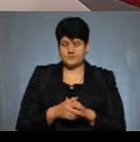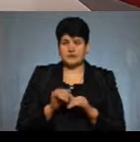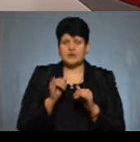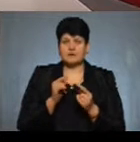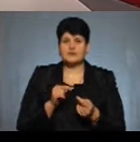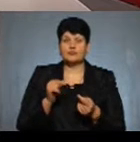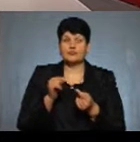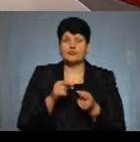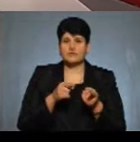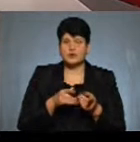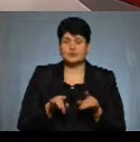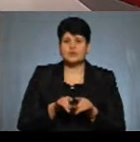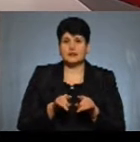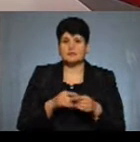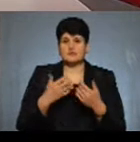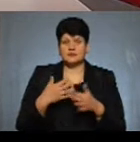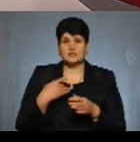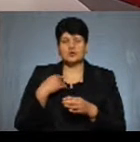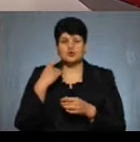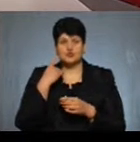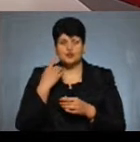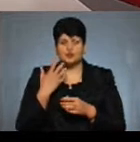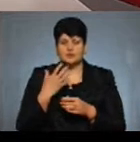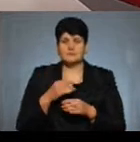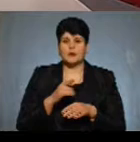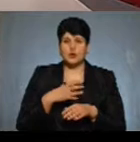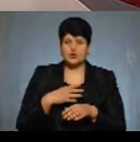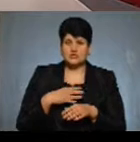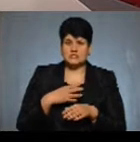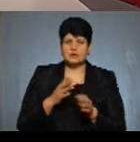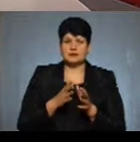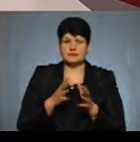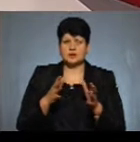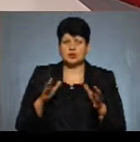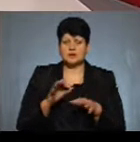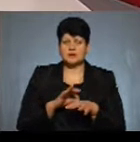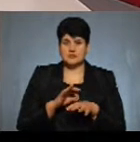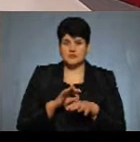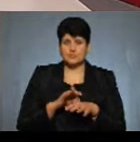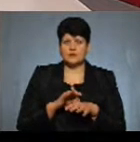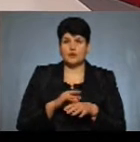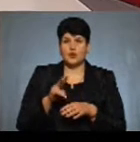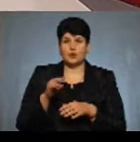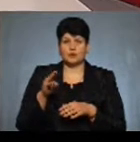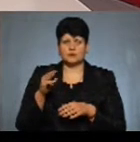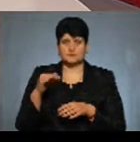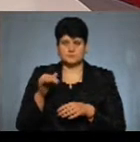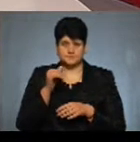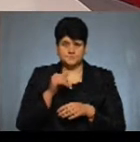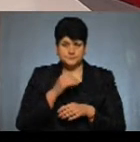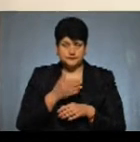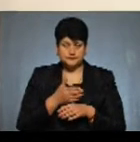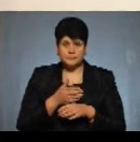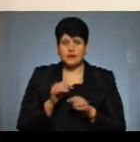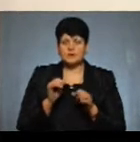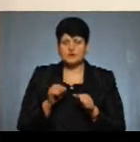І, відповідно, так як і ми чули, що захворювання, ми очікуємо все ж таки зростання захворюваності в лютому місяці.